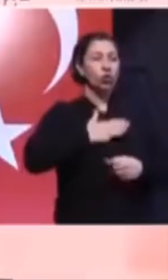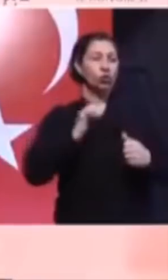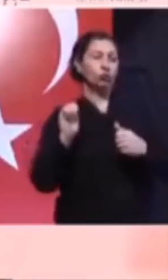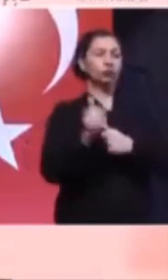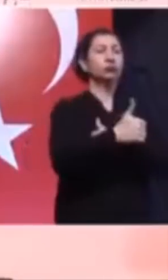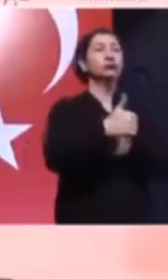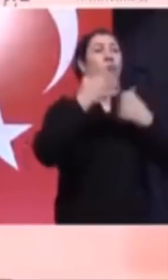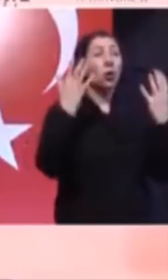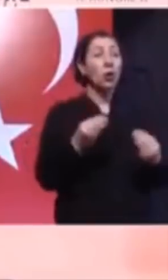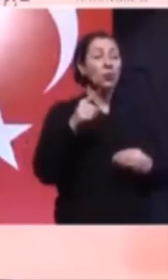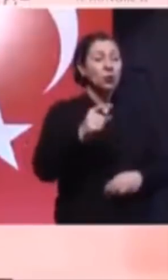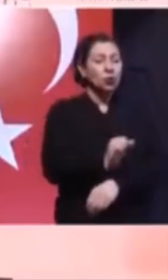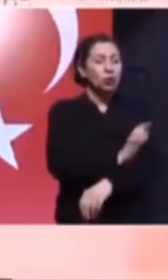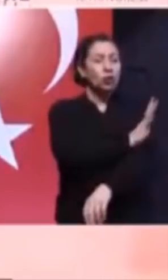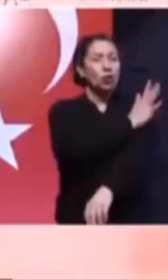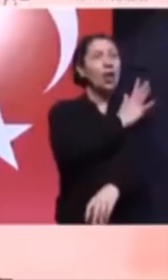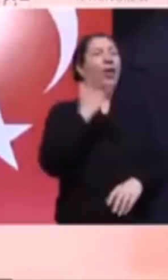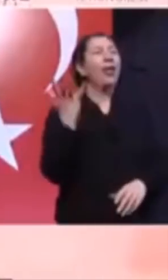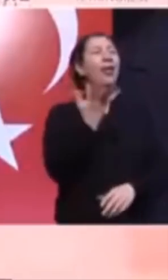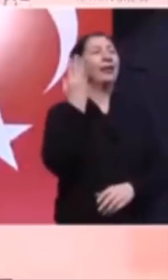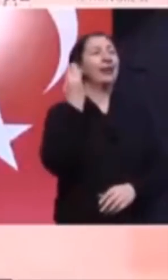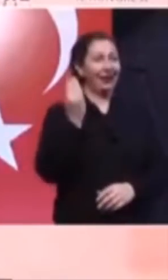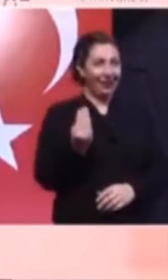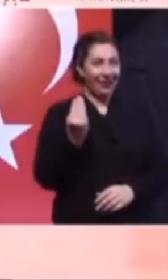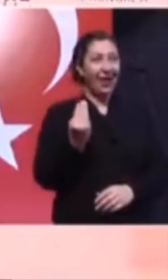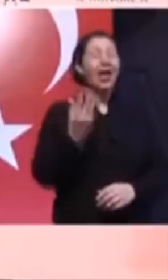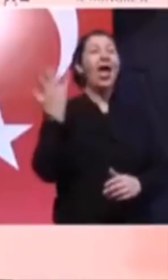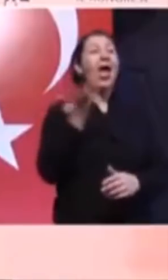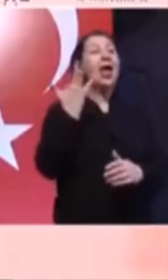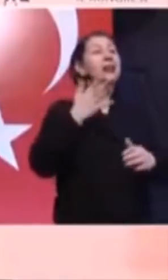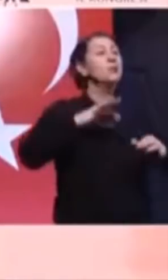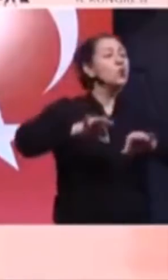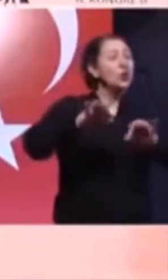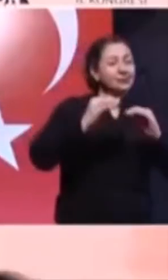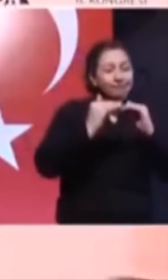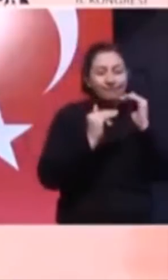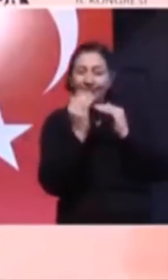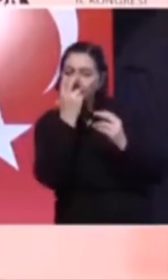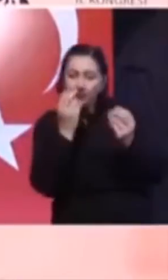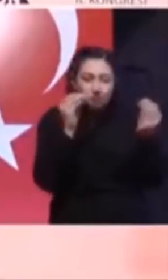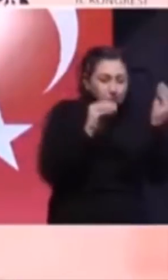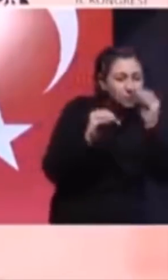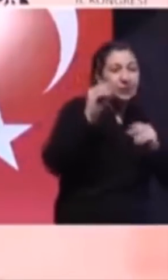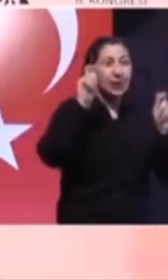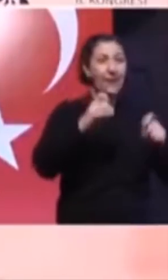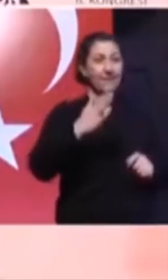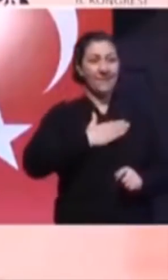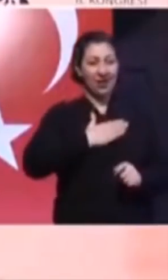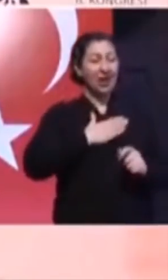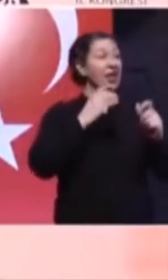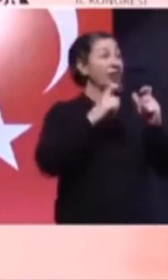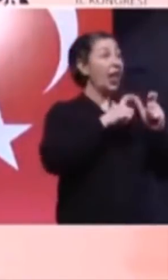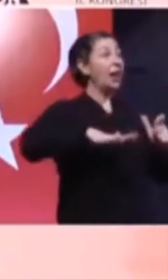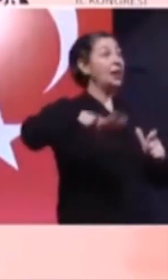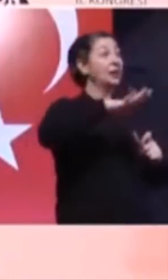eden, bu duyguyu en iyi şekilde, en iyi mühendisliğini yapan ben, Genel Başkanım